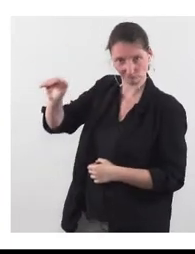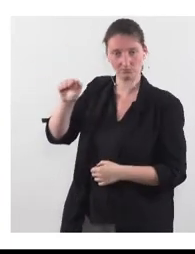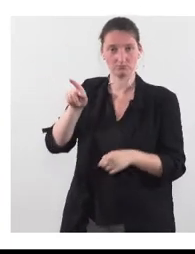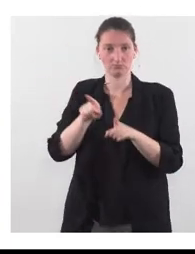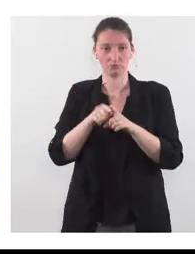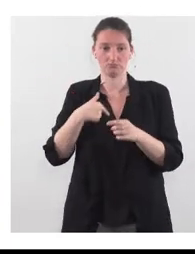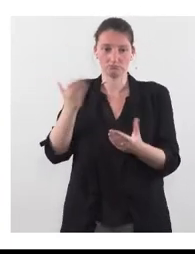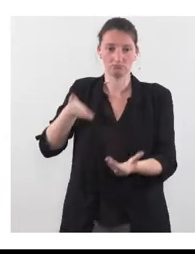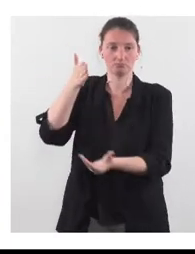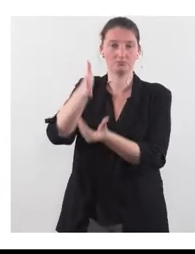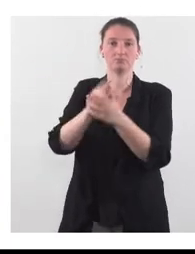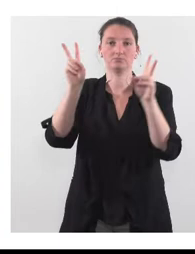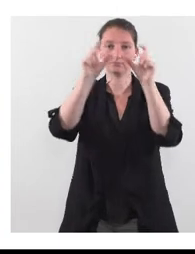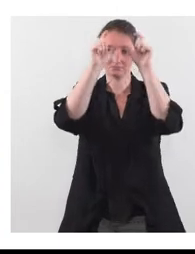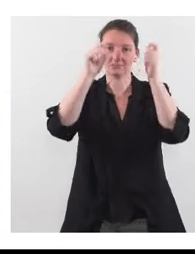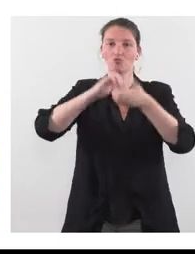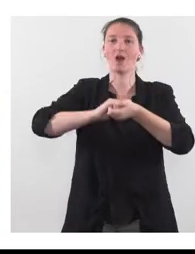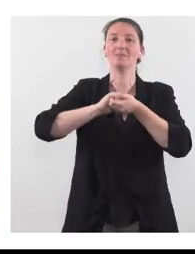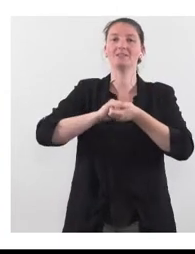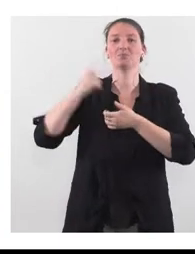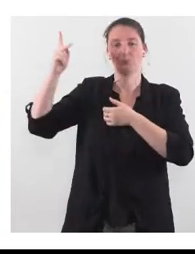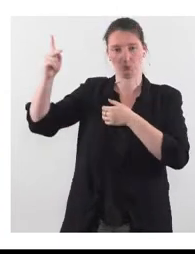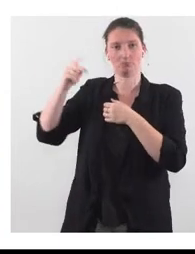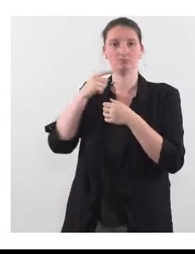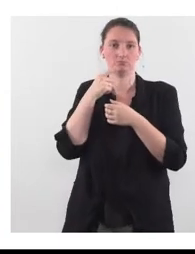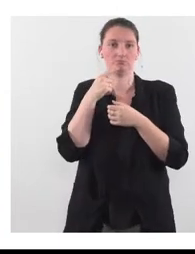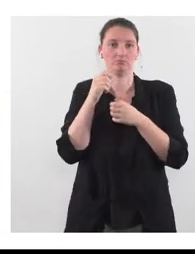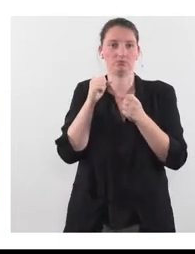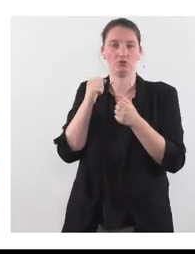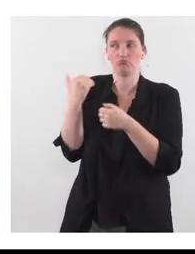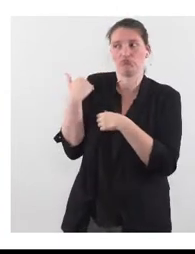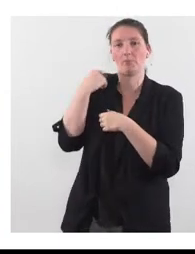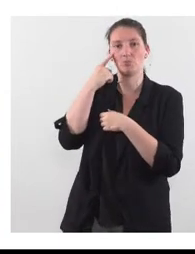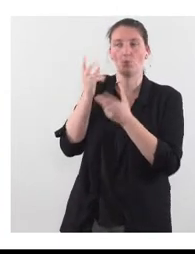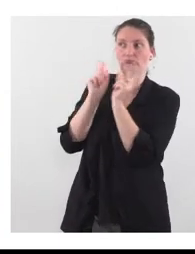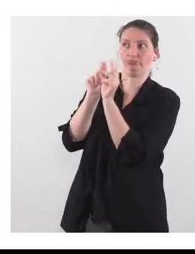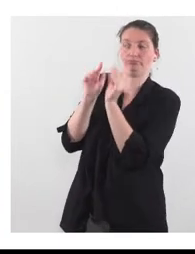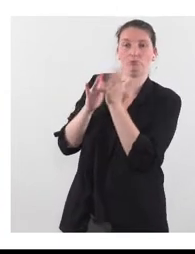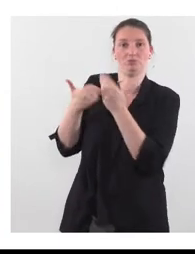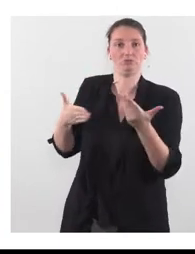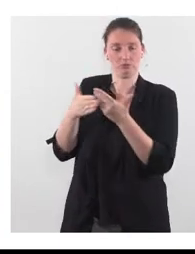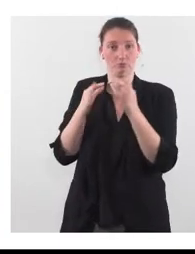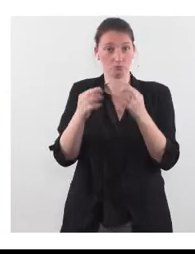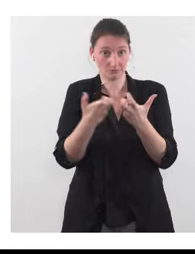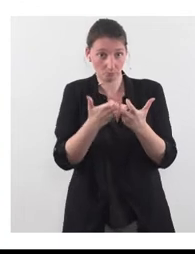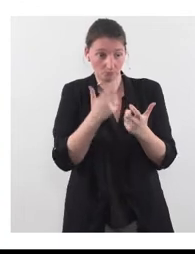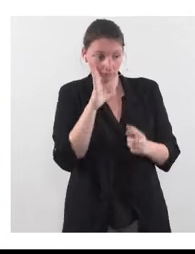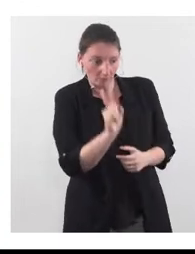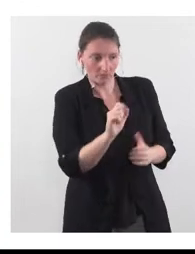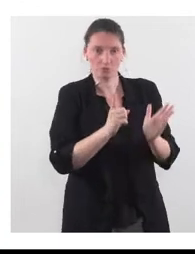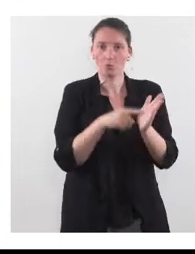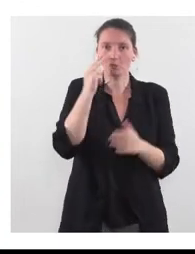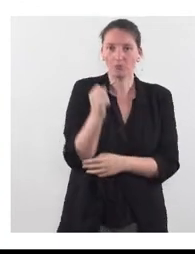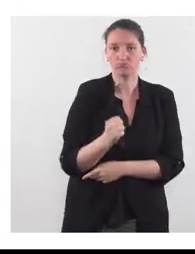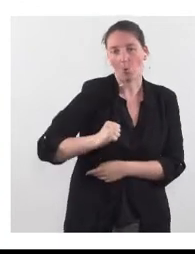d'intervenir en tant qu'ami de la Cour lors d'un cas, par exemple, de violation de droits de l'homme, d'égalité de traitement, qui